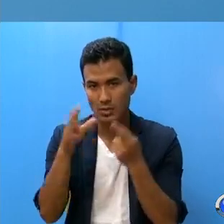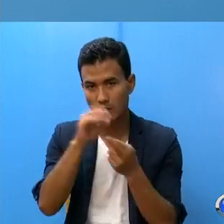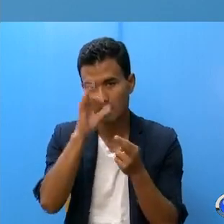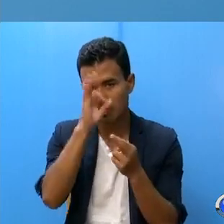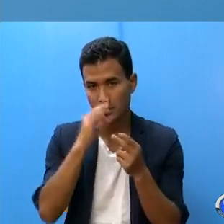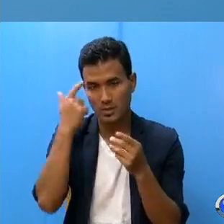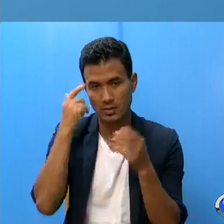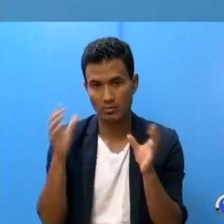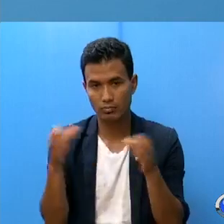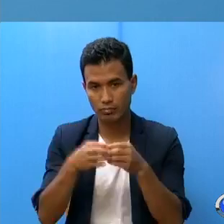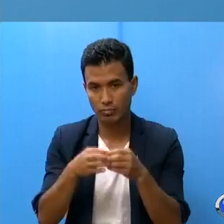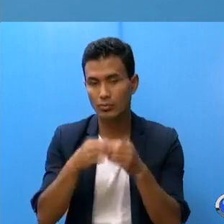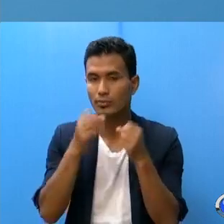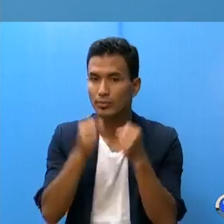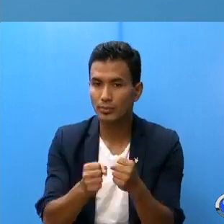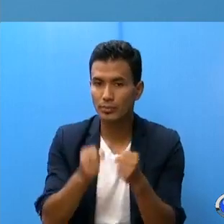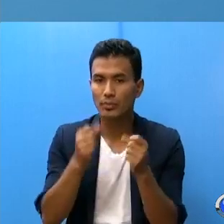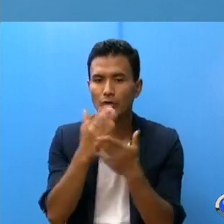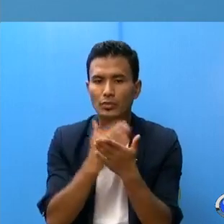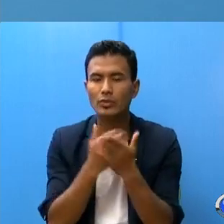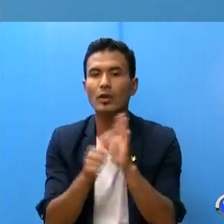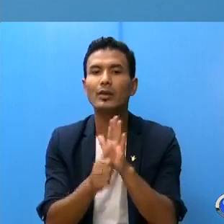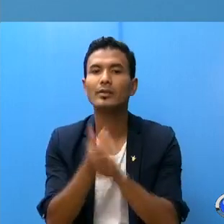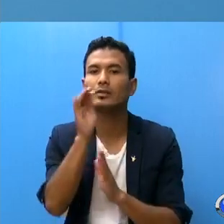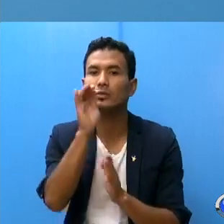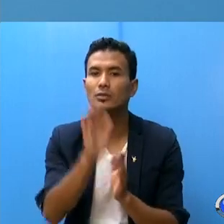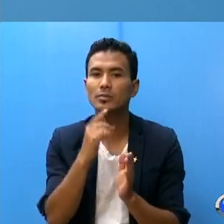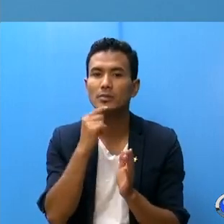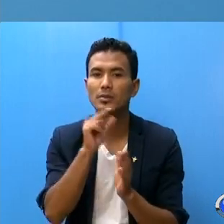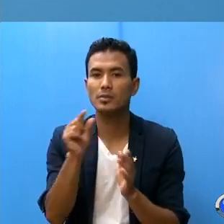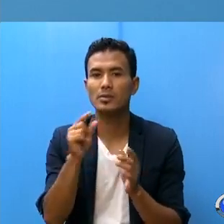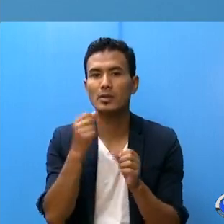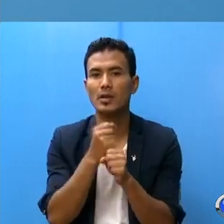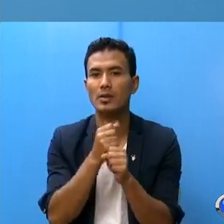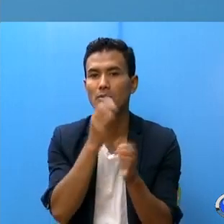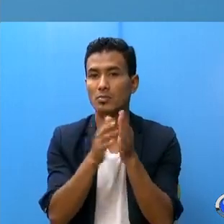ने में